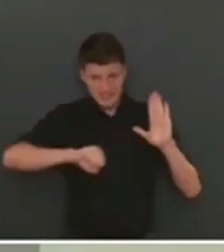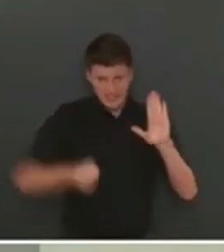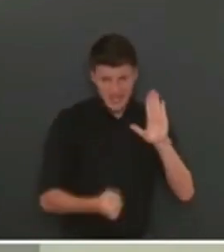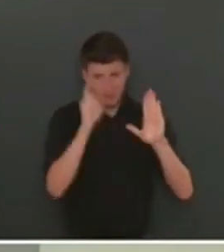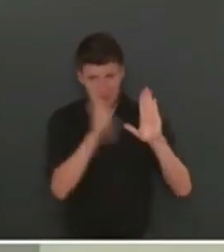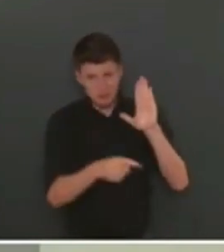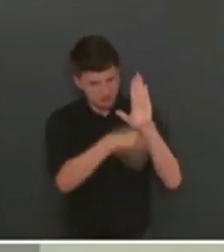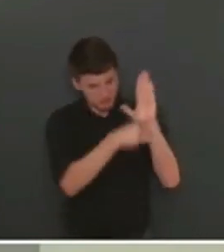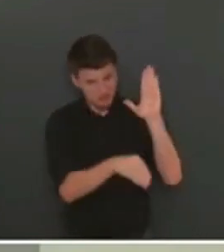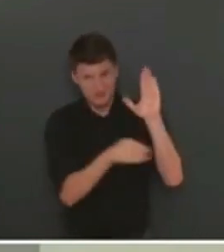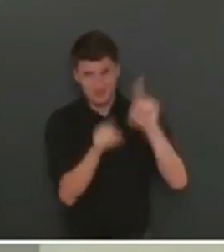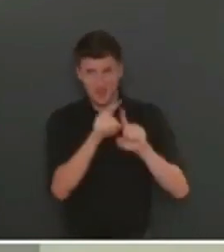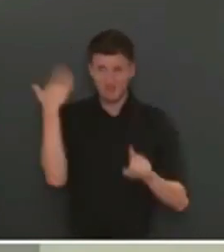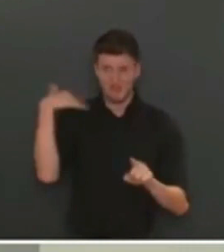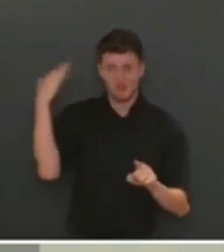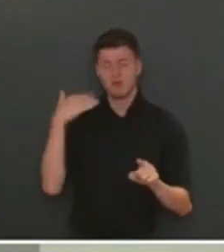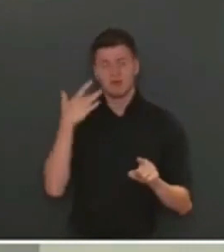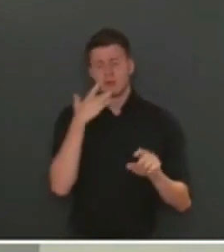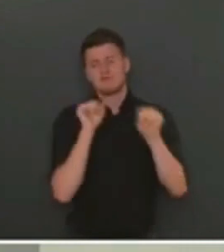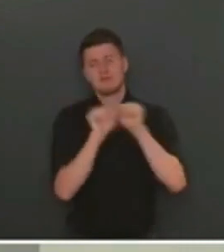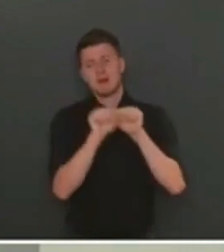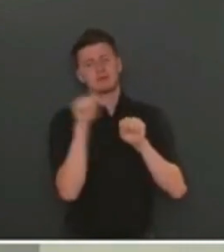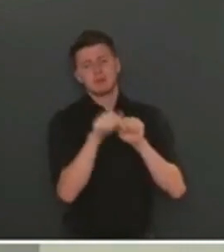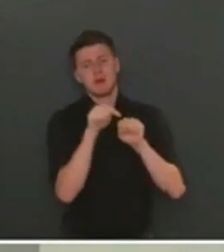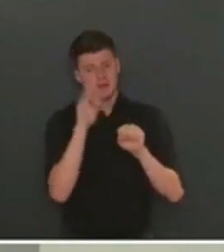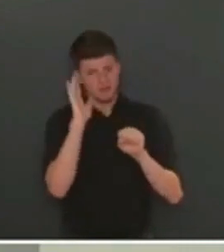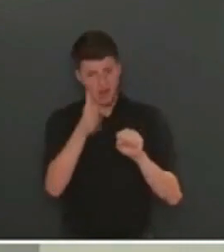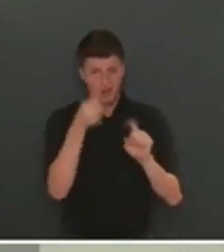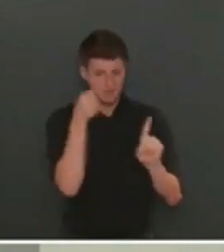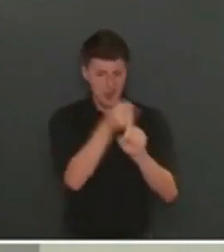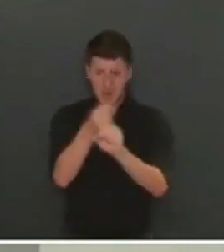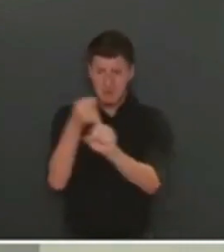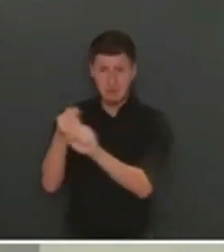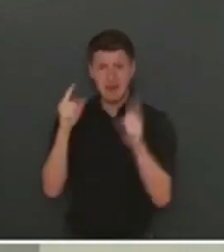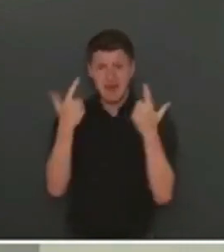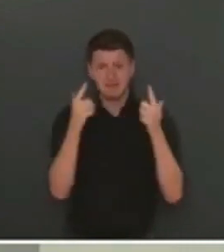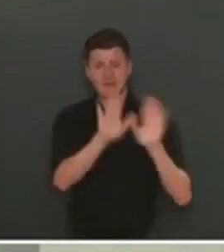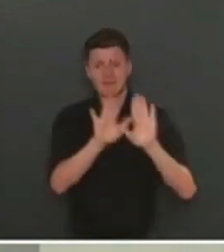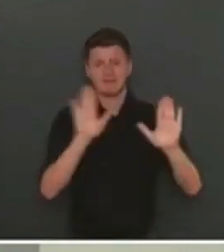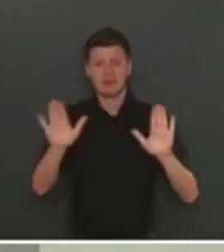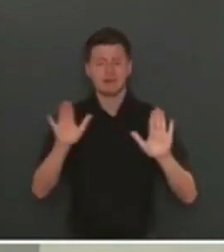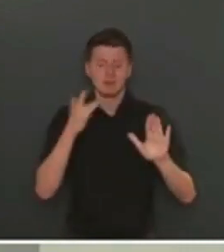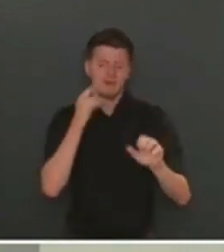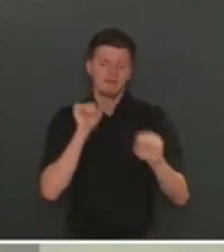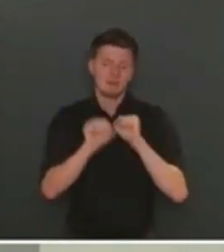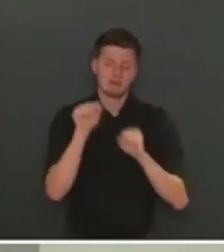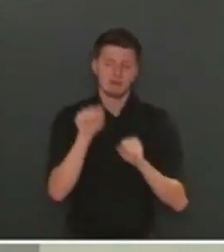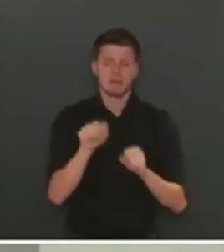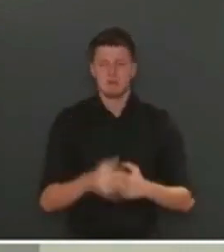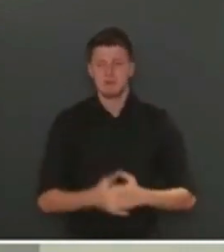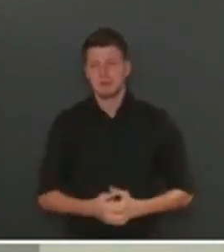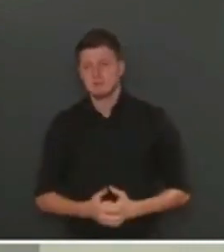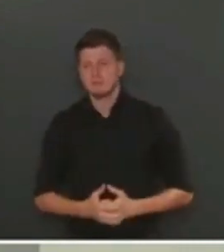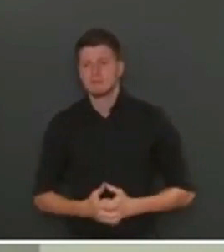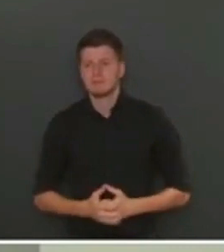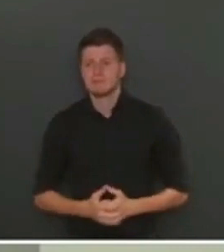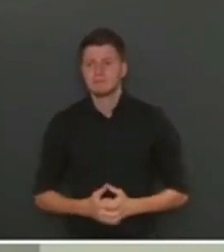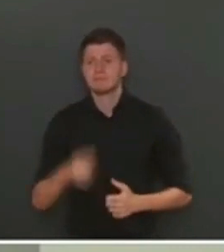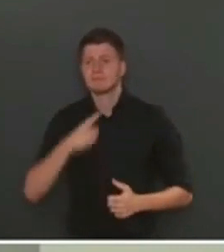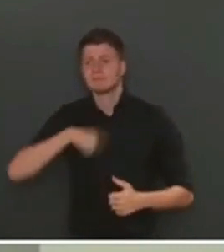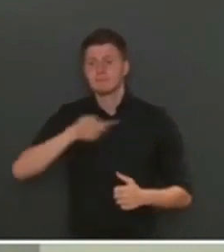جوجو ديالكس وبحال اشام سيا ديكاتلون يعني هذا الشيء اللي كان يريد الحوائيج ديالكس و هذا